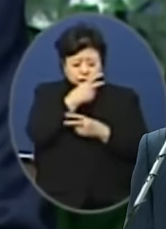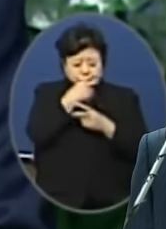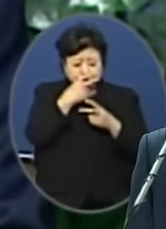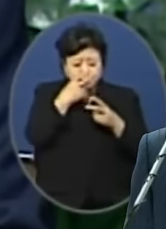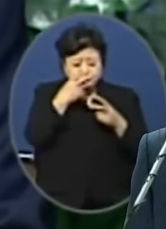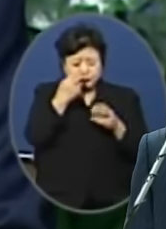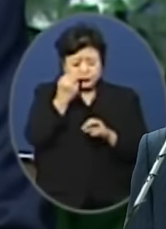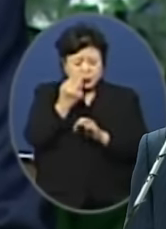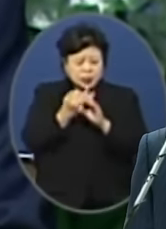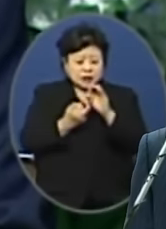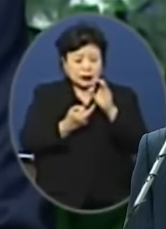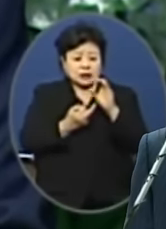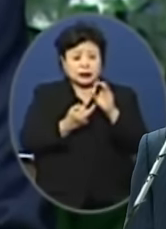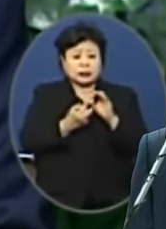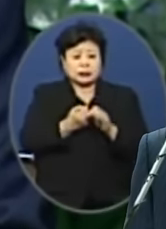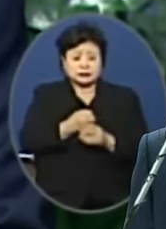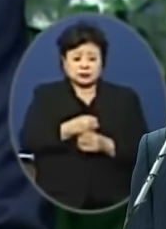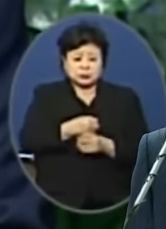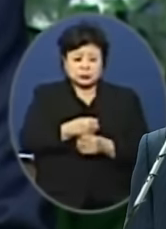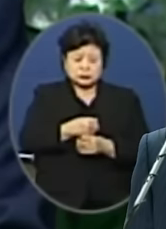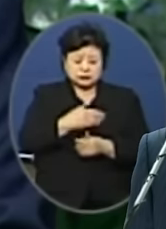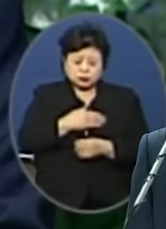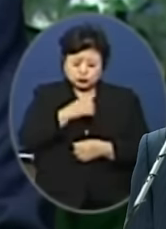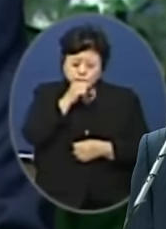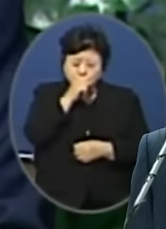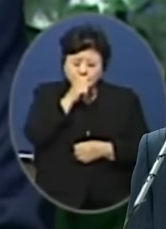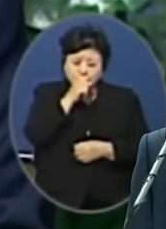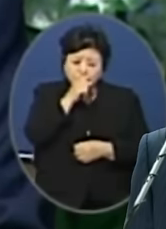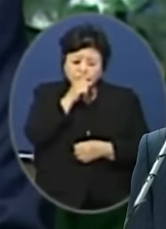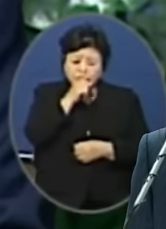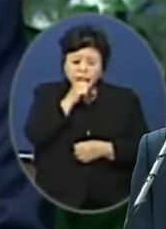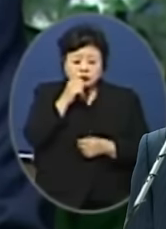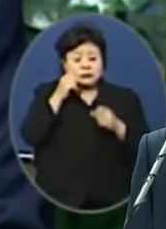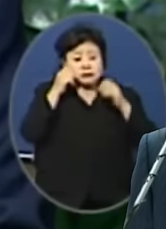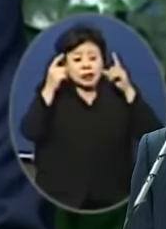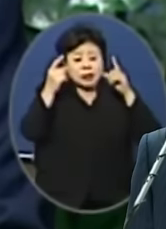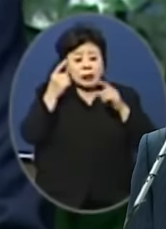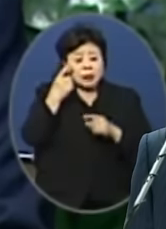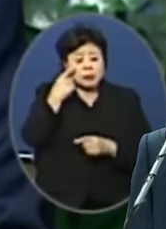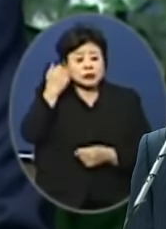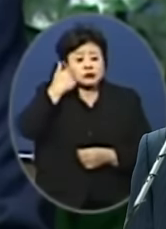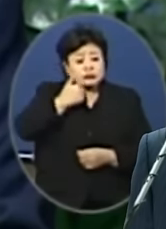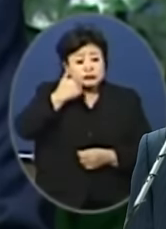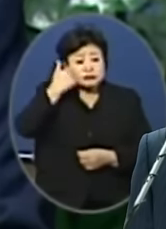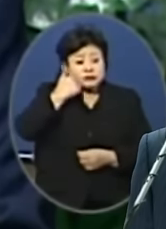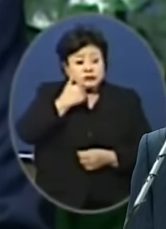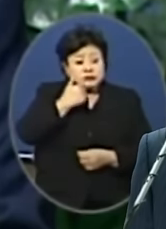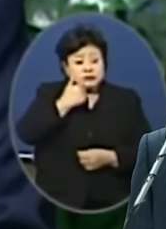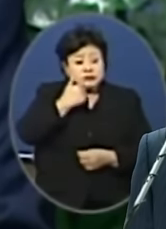아침까지 굉장히 훈훈하고 좋거든. 그래 눈을 뜨려고 하는데 누가